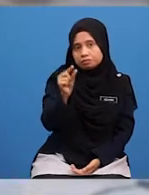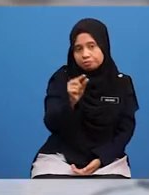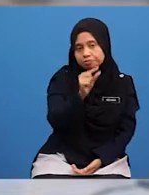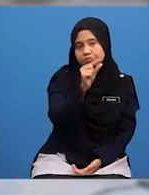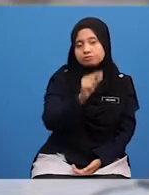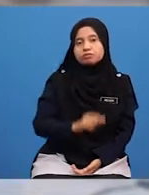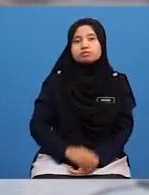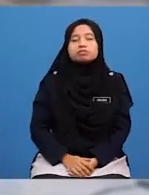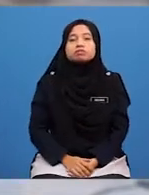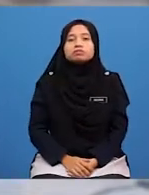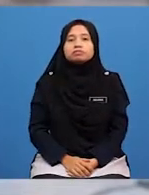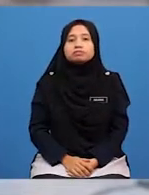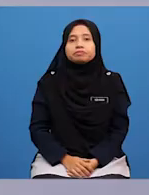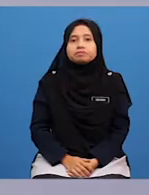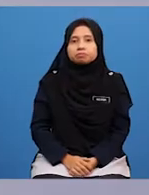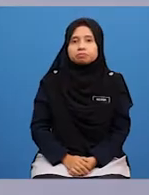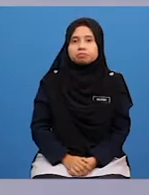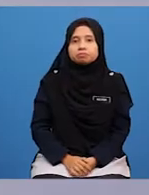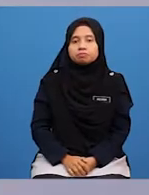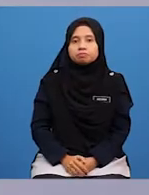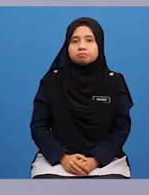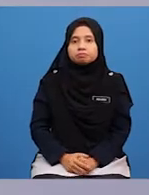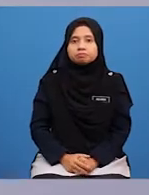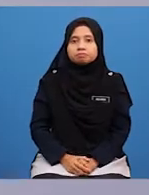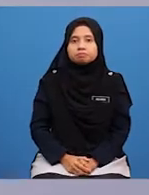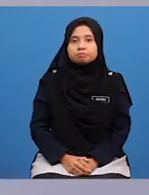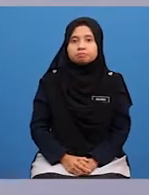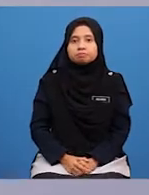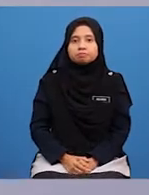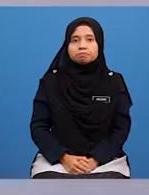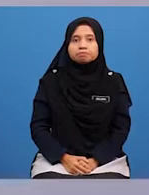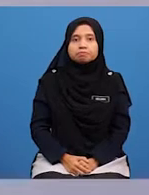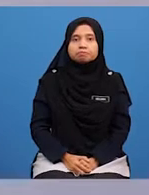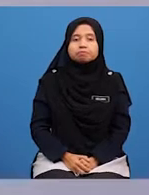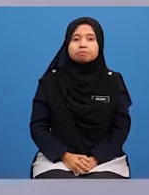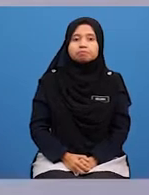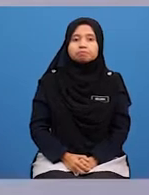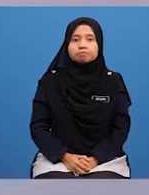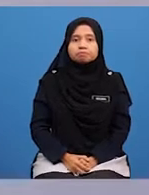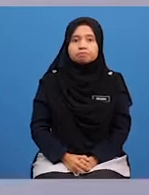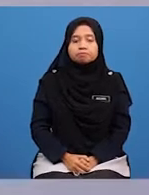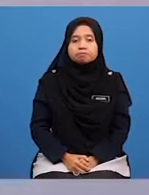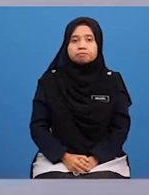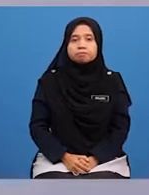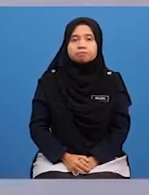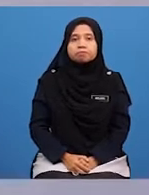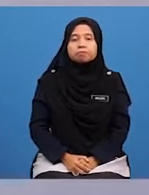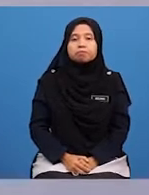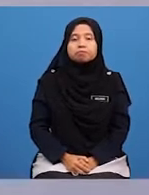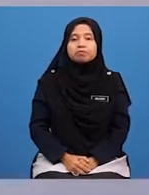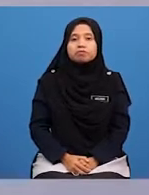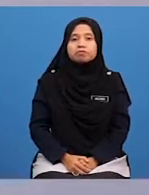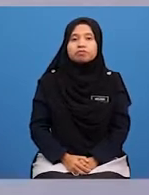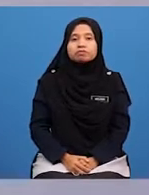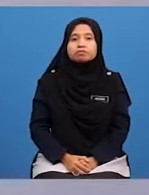ayat 35 yang berbunyi, A'uzubillahi minasyaitonirrajim, fasbir kama sabara ulul azmi